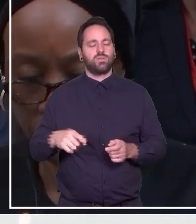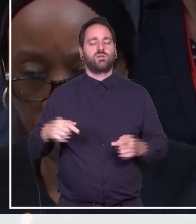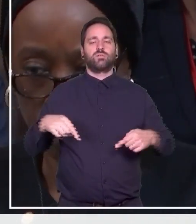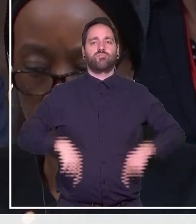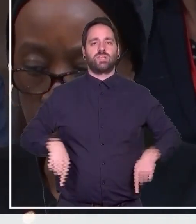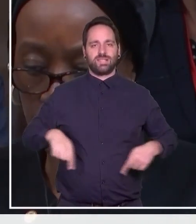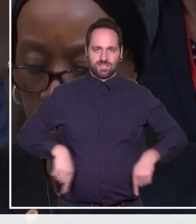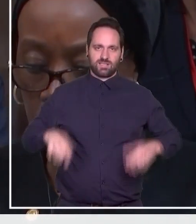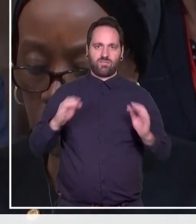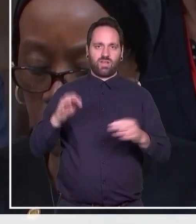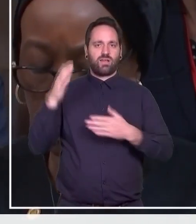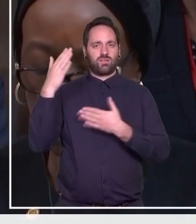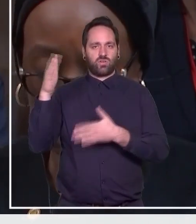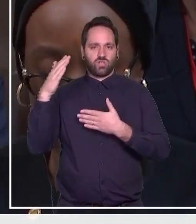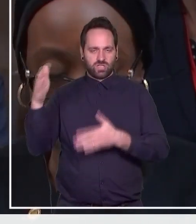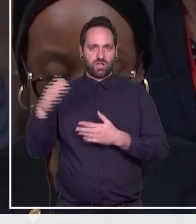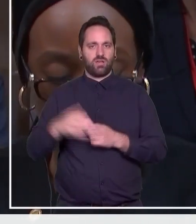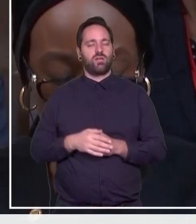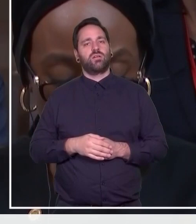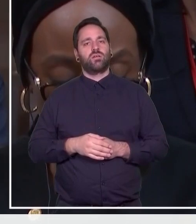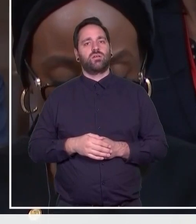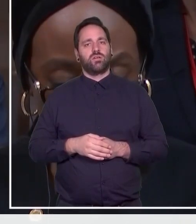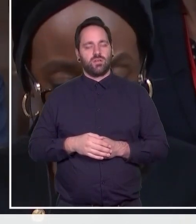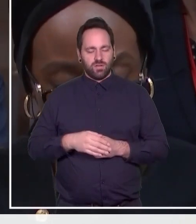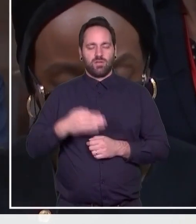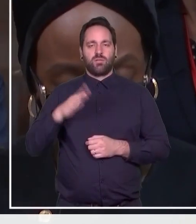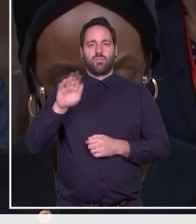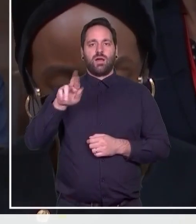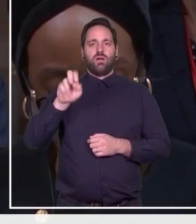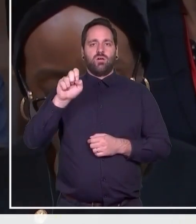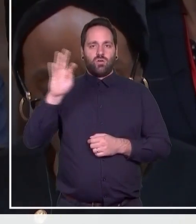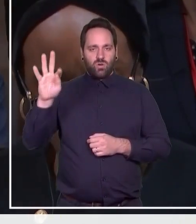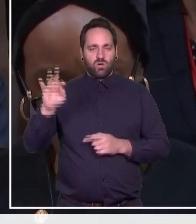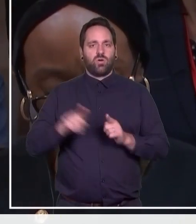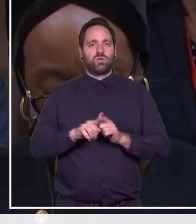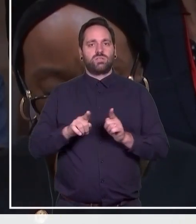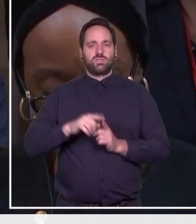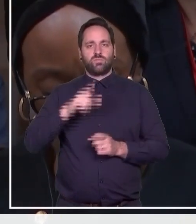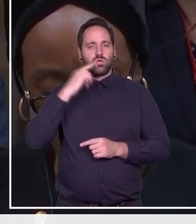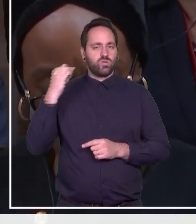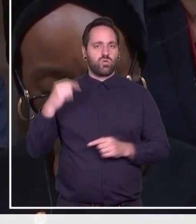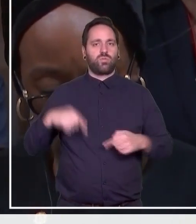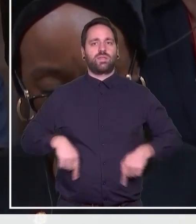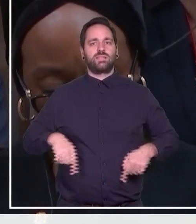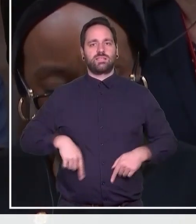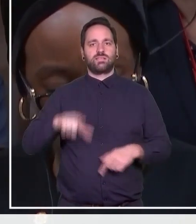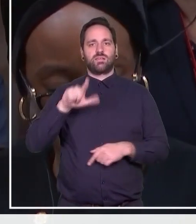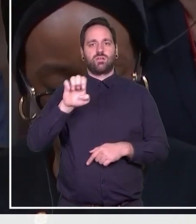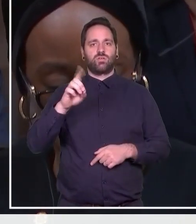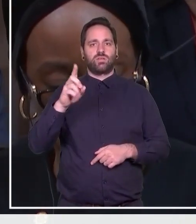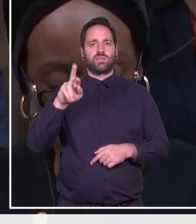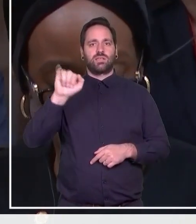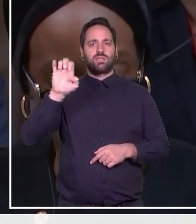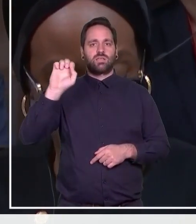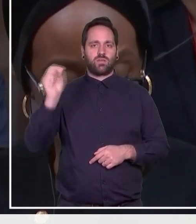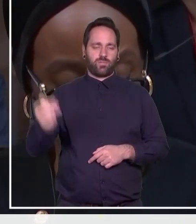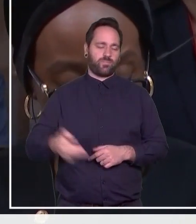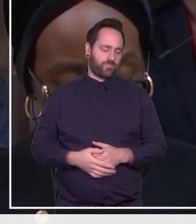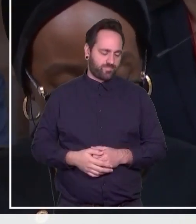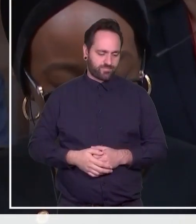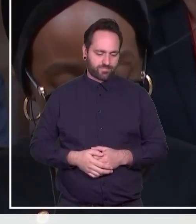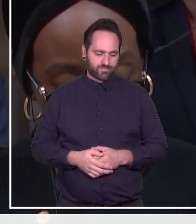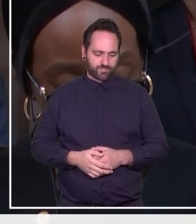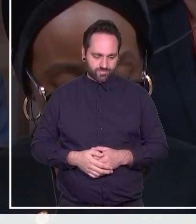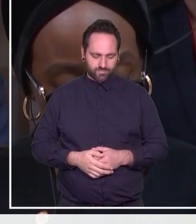Macron, Minister Barrot, and the contribution of the special envoy, Mr. Le Drian, who have been doing